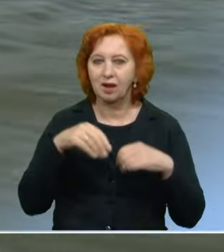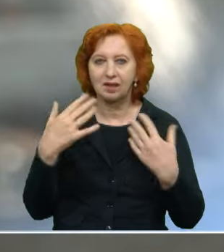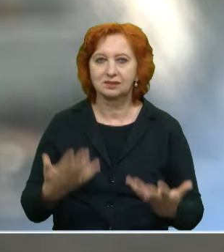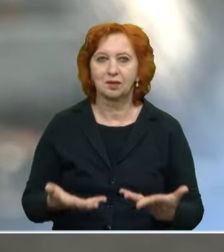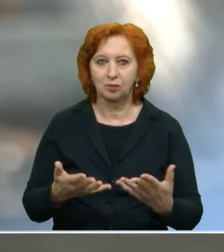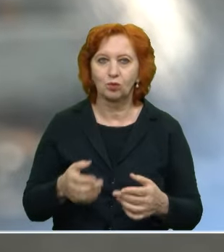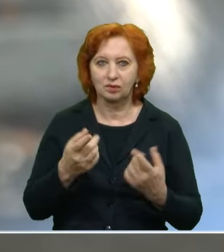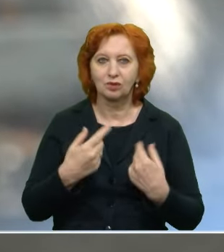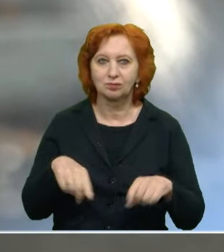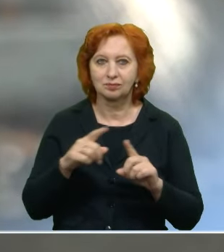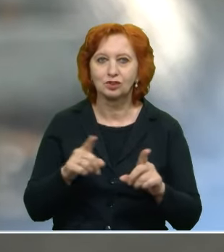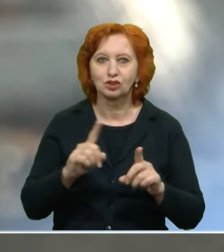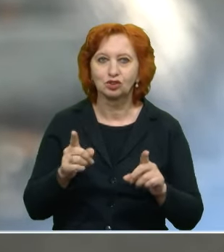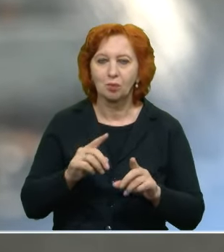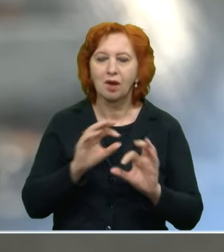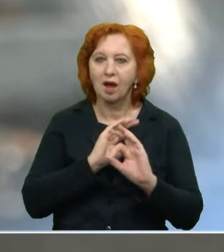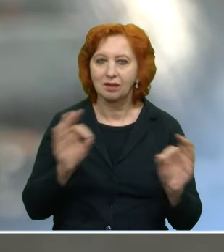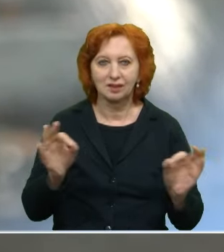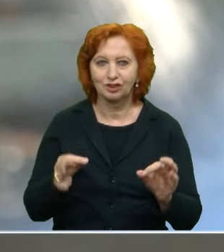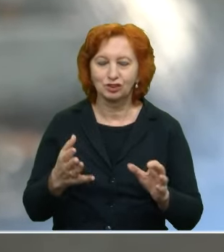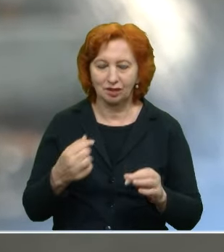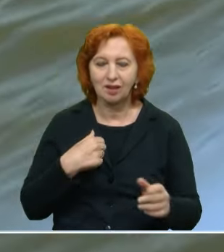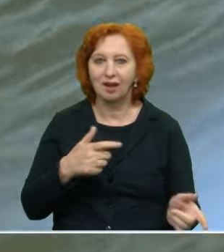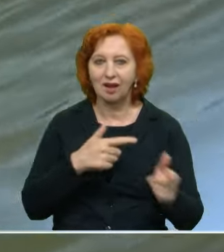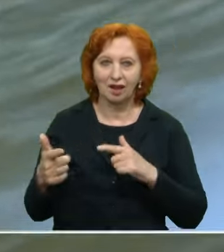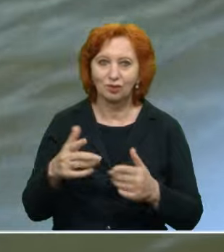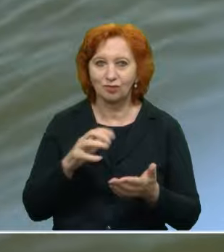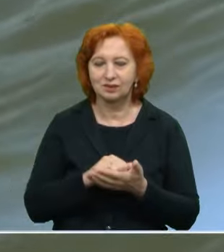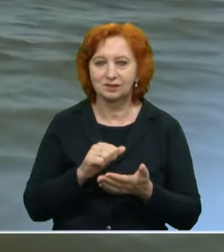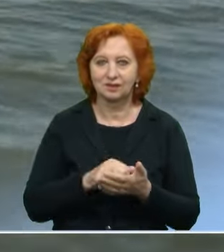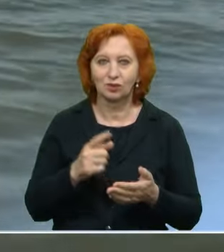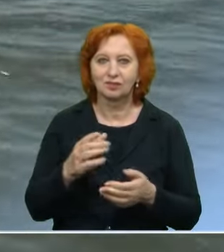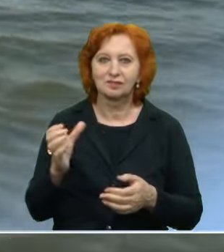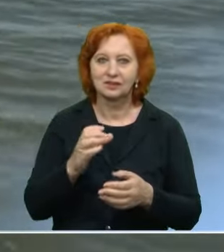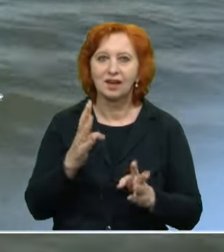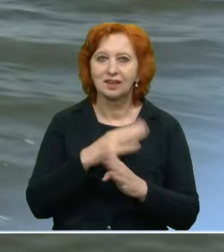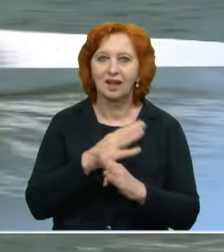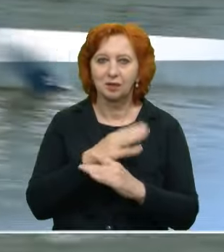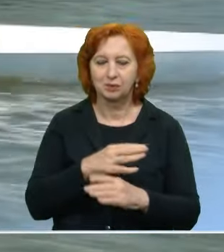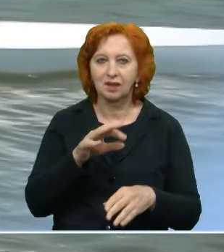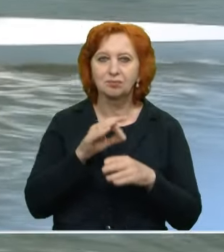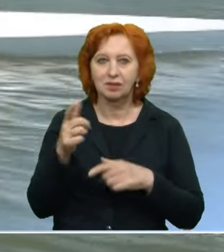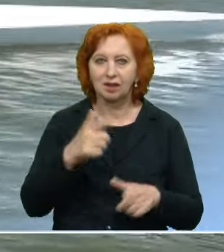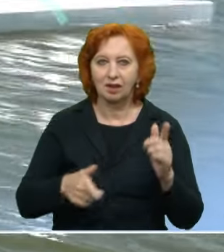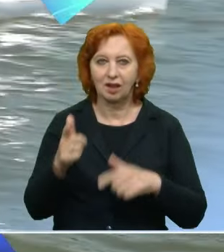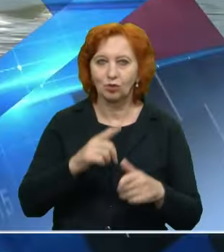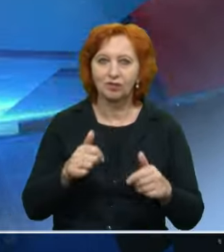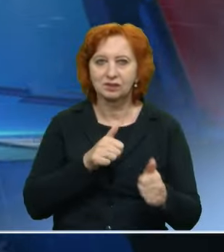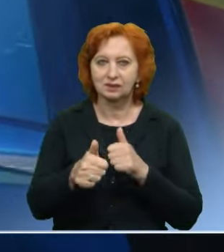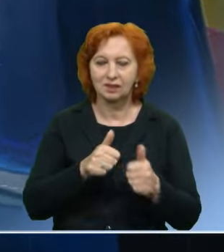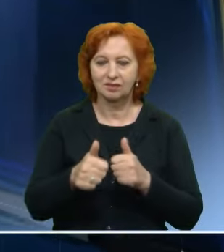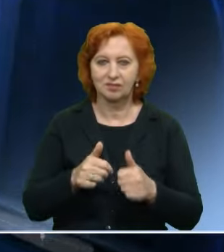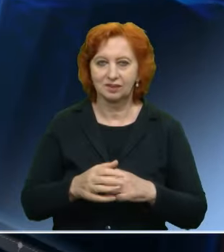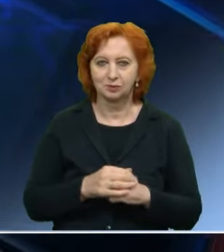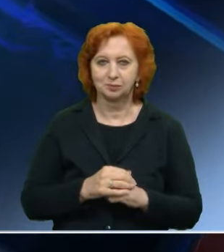готовность? Я не могу сказать то, что прям отличная, но я готова гоняться. Сальские гребцы без устали готовятся к соревнованиям.